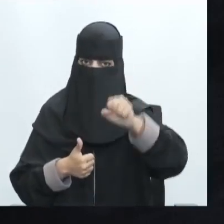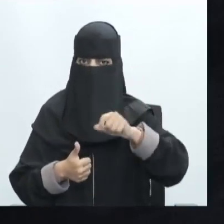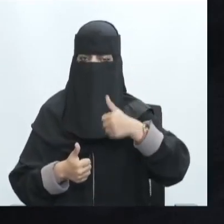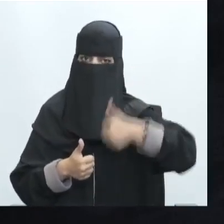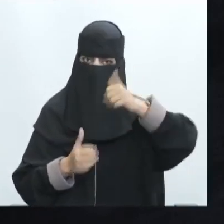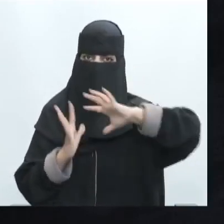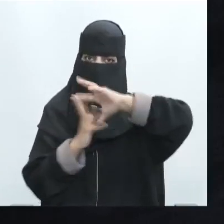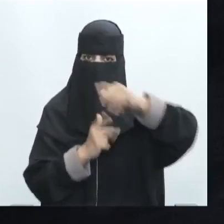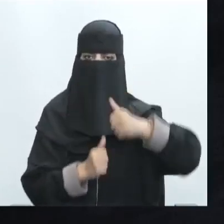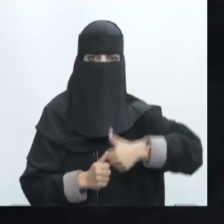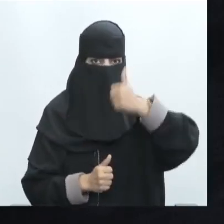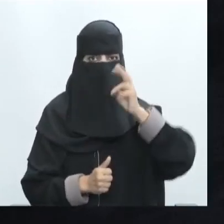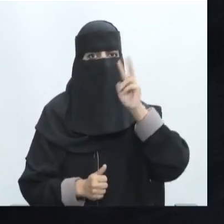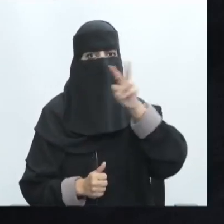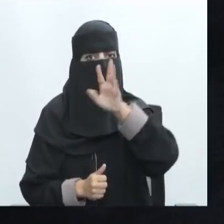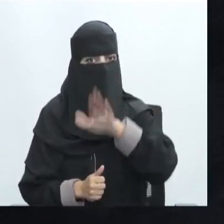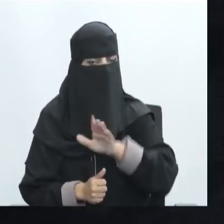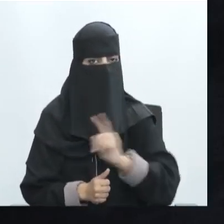انا اسالكم هذا